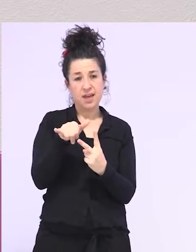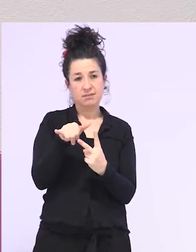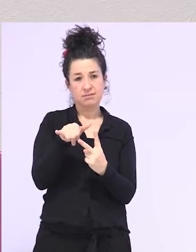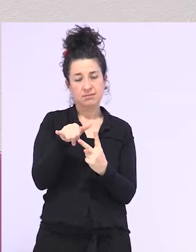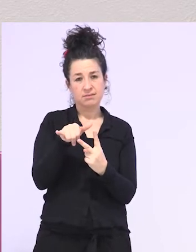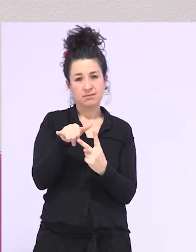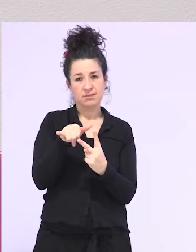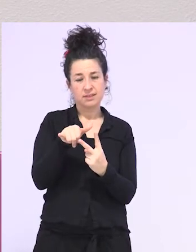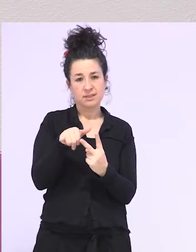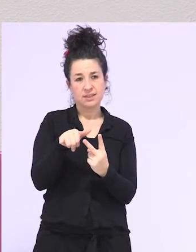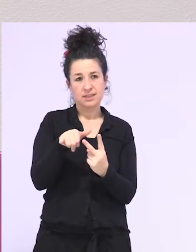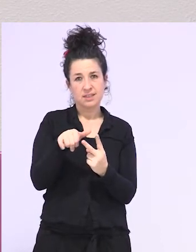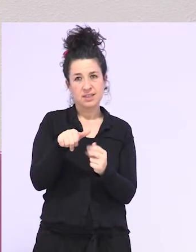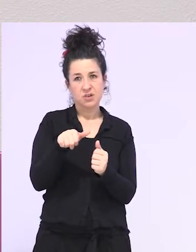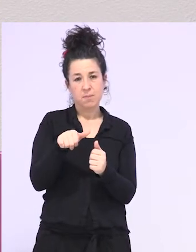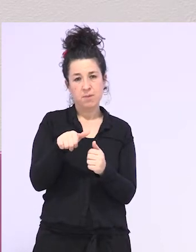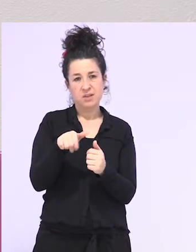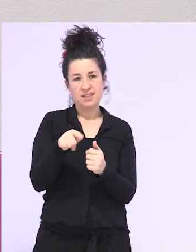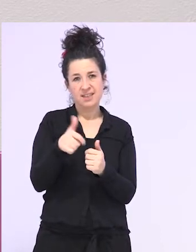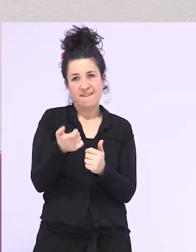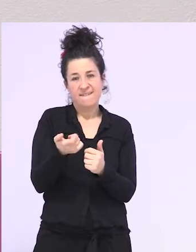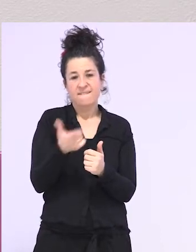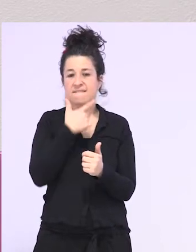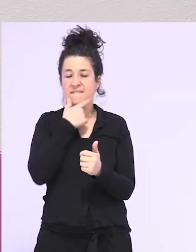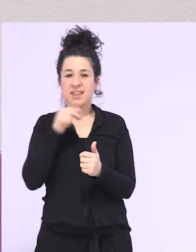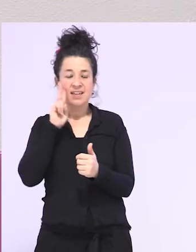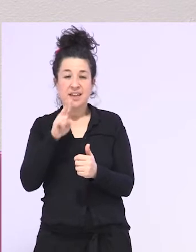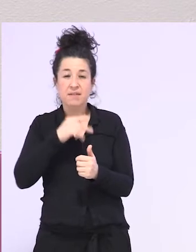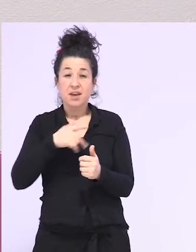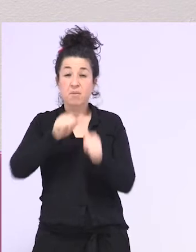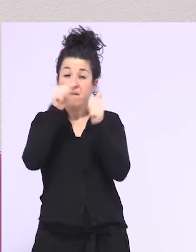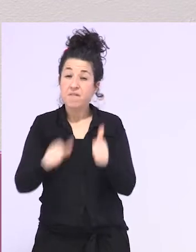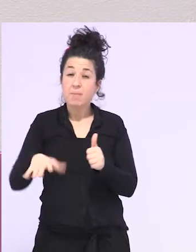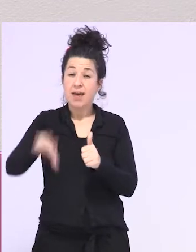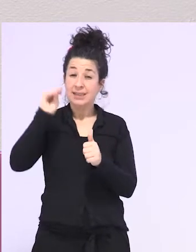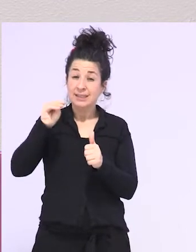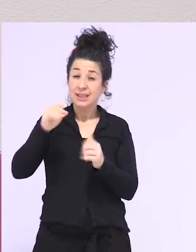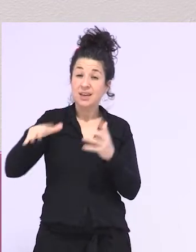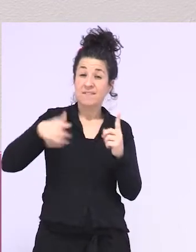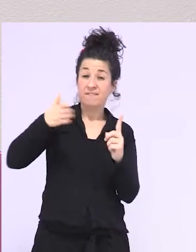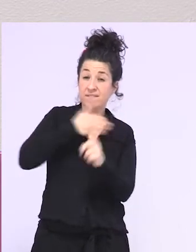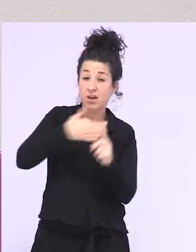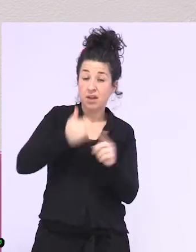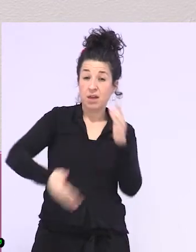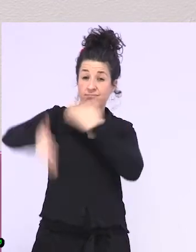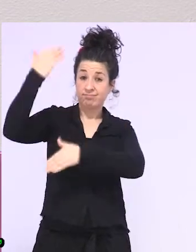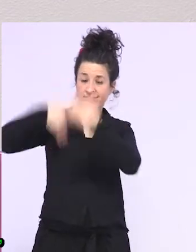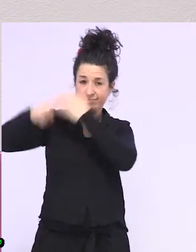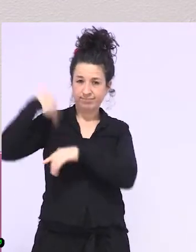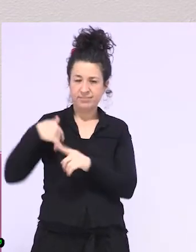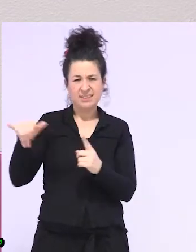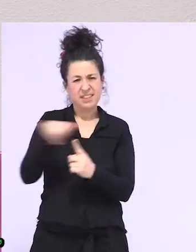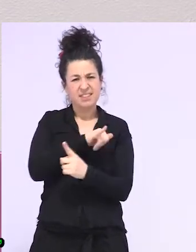aspaldiko modu baten oihartzunak, ez? Eta aktibatzen ditu. Esaten du, nondik handator bereizketa hori? Bere